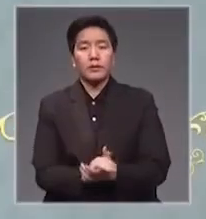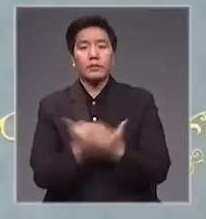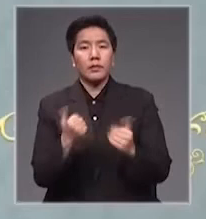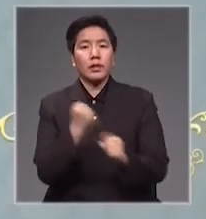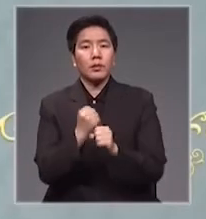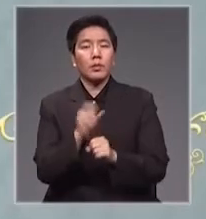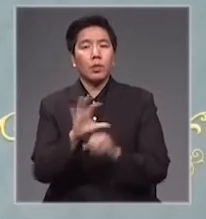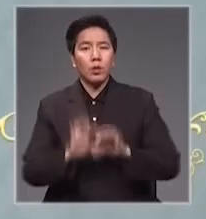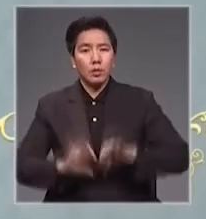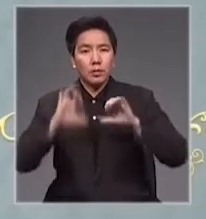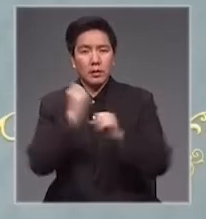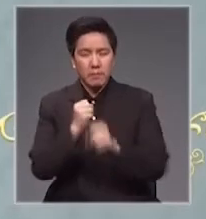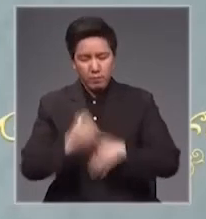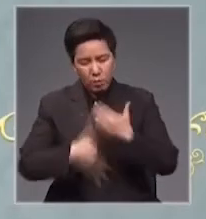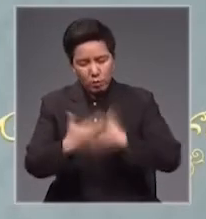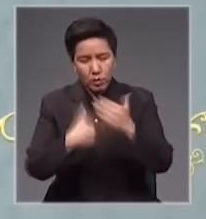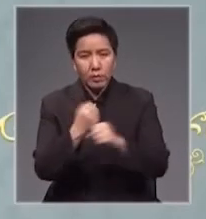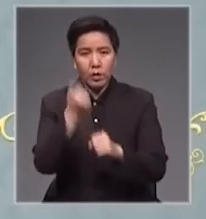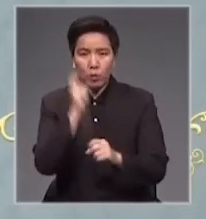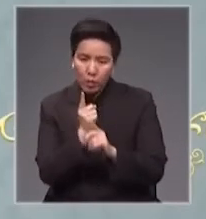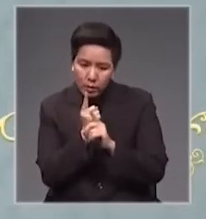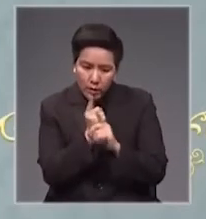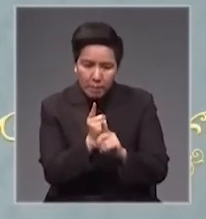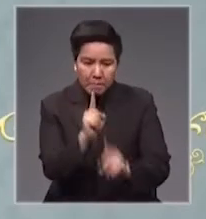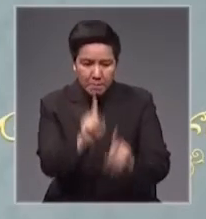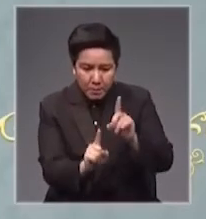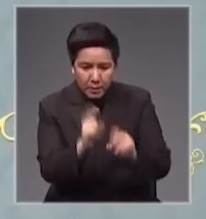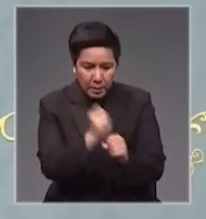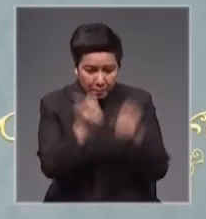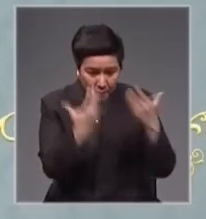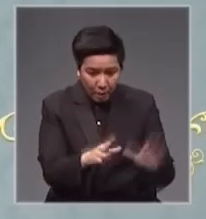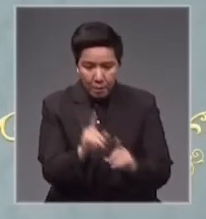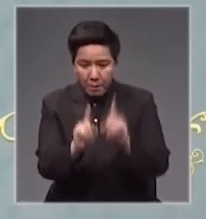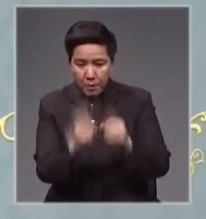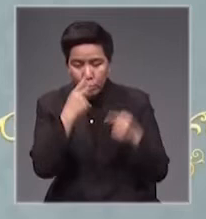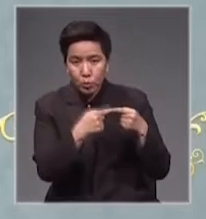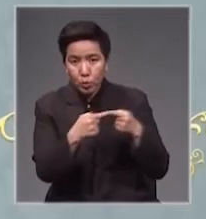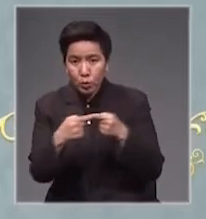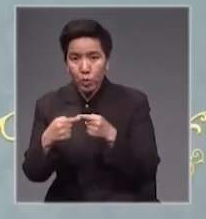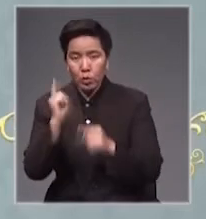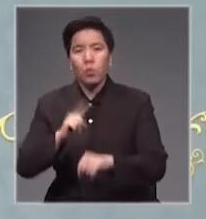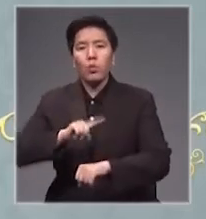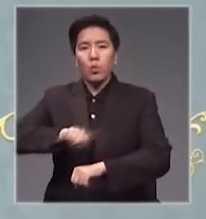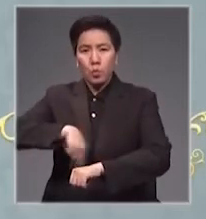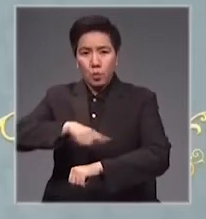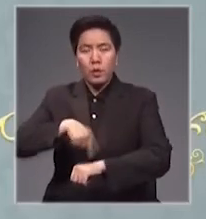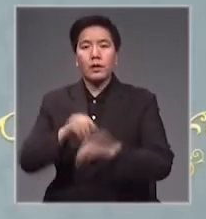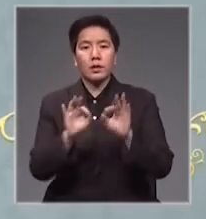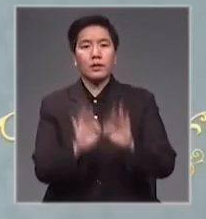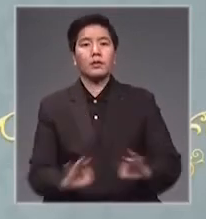ของรัฐบาลให้สำเร็จผลนั้นจำเป็นต้องมีการติดตามและประเมินผลความคืบหน้าอย่างต่อเนื่องต้องอาศัยเวลาที่สำคัญ